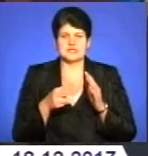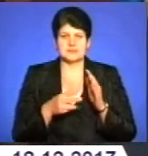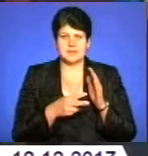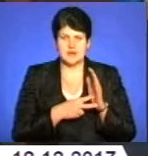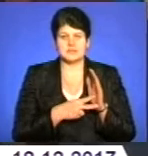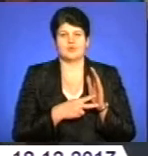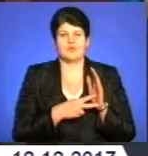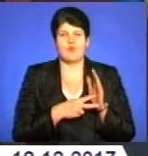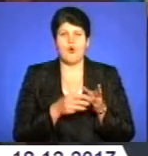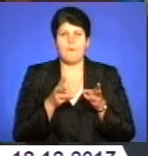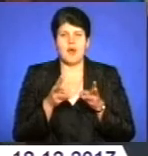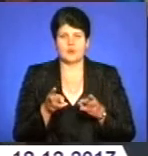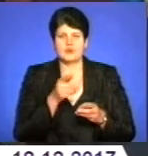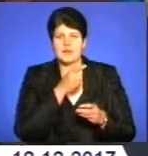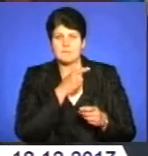2016-2017 опалювальному періоді роках,